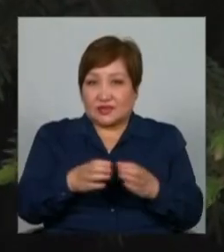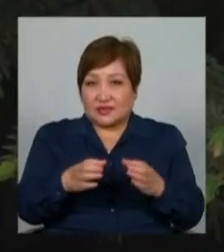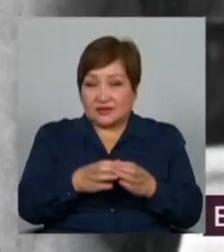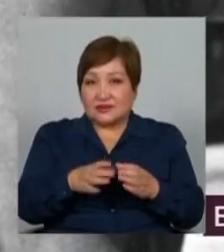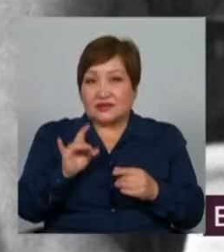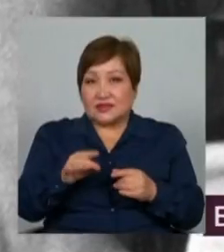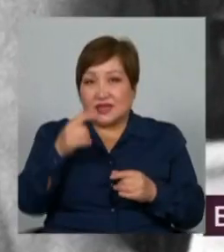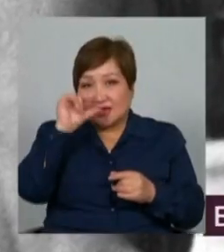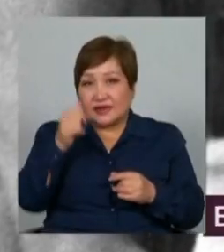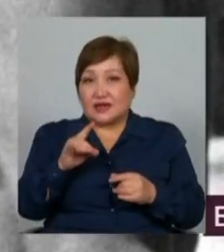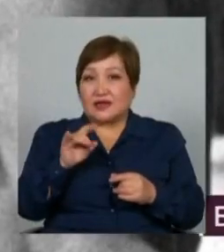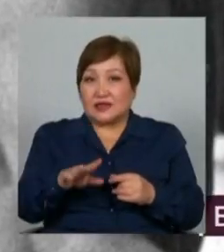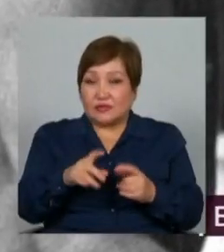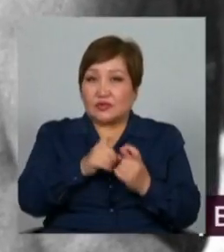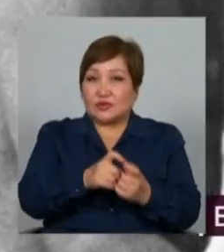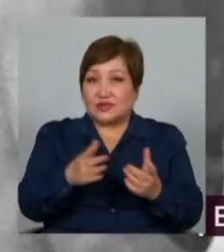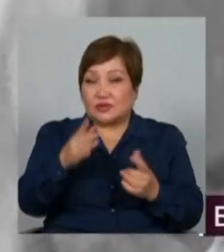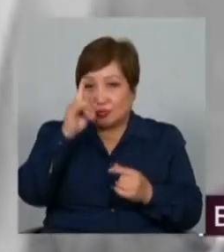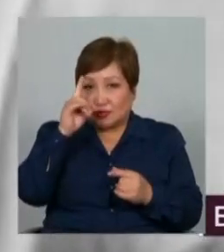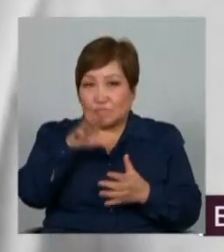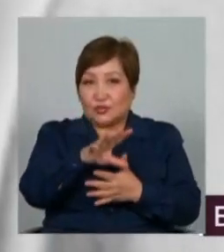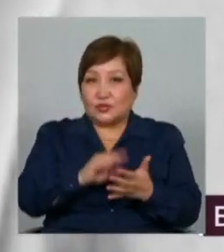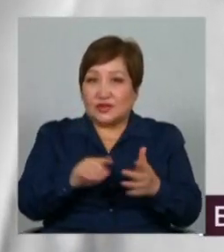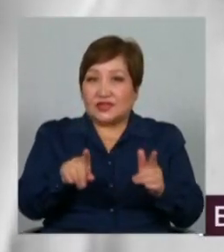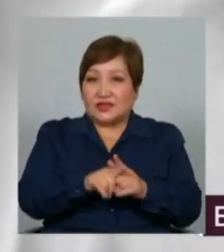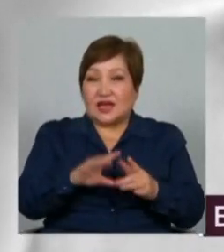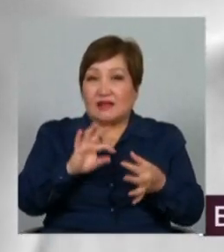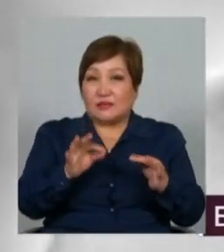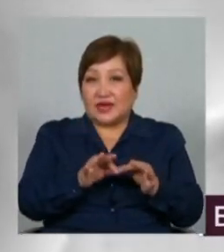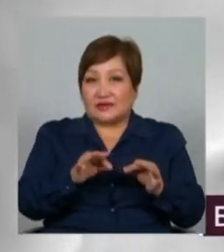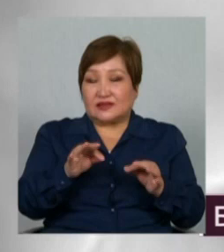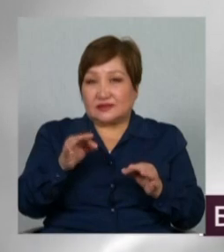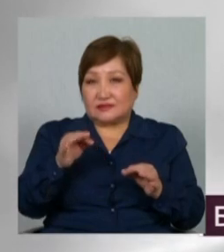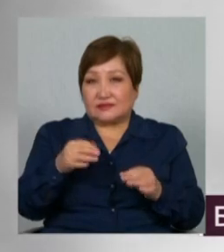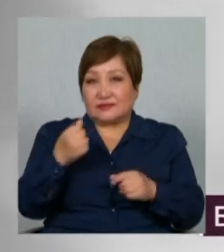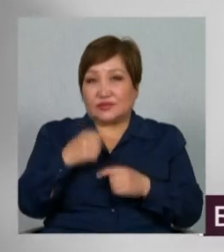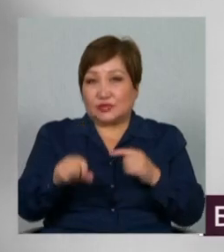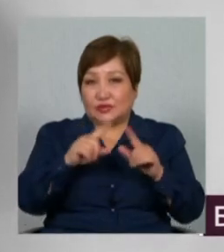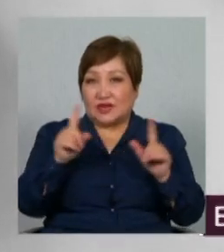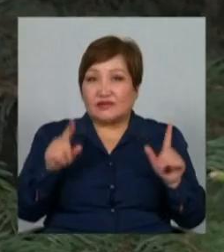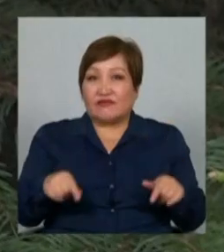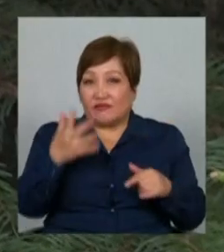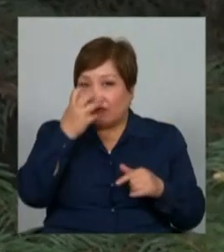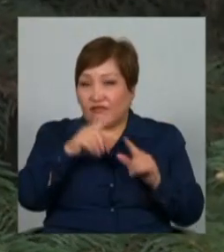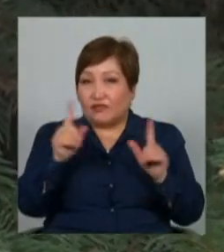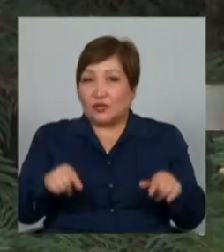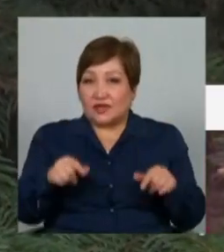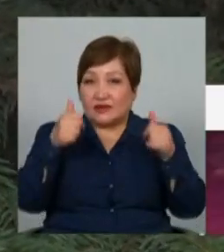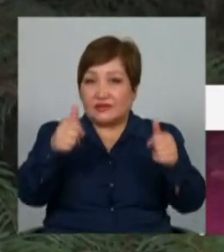залында өскелең ұрпаққа үлгі ретінде олимпиада чемпионының суреті ілініп тұр. Бәріміз үшін де жаһан өте